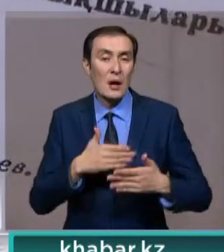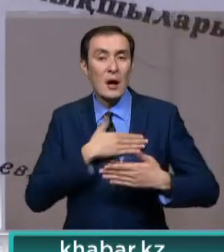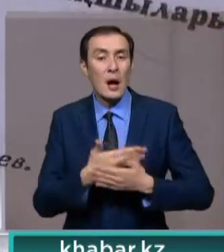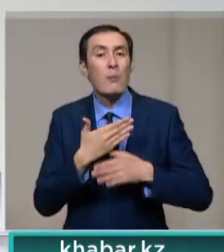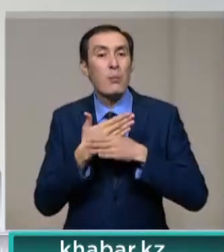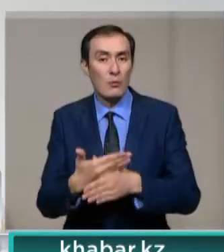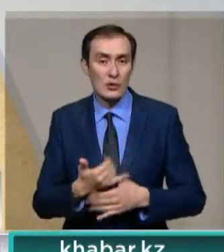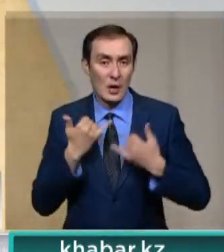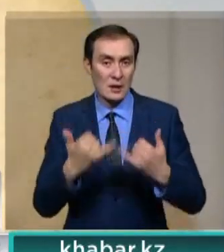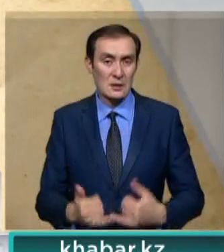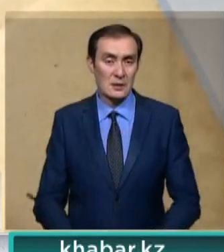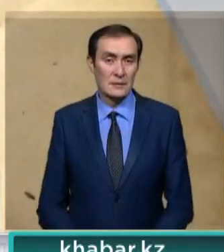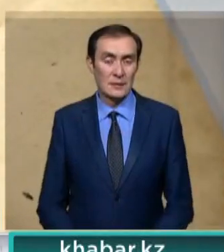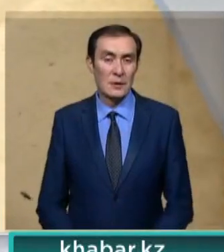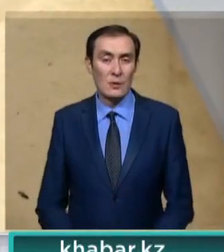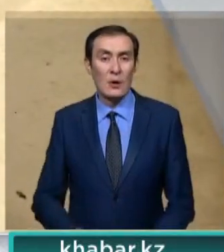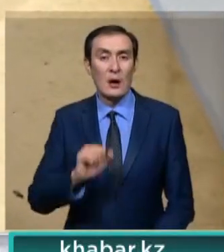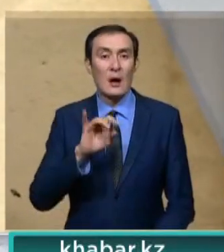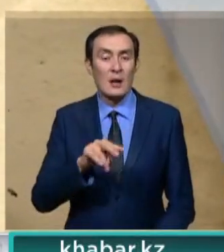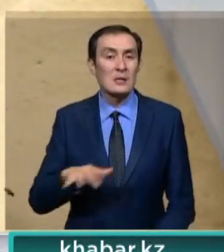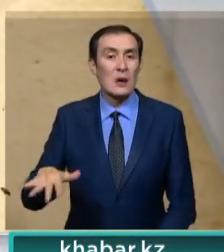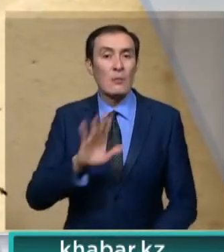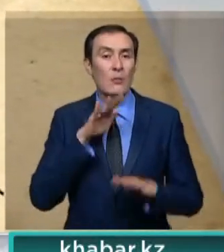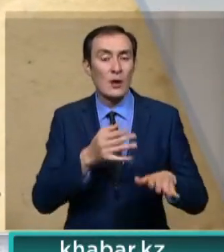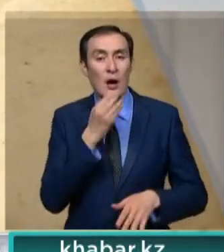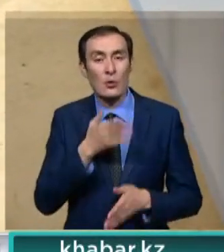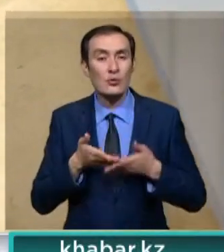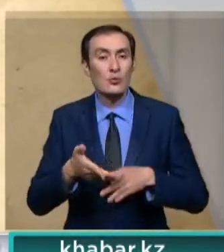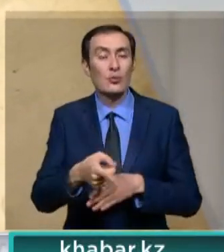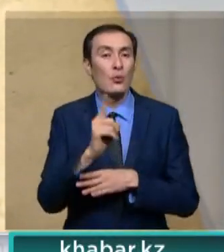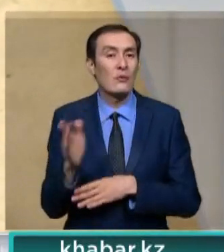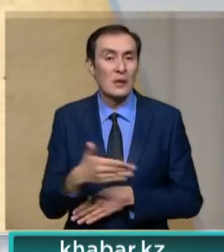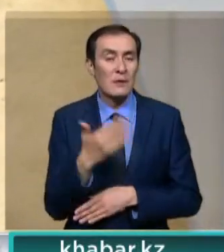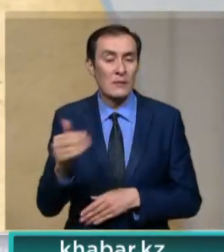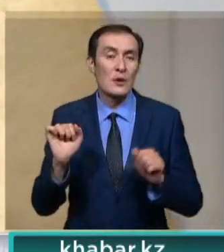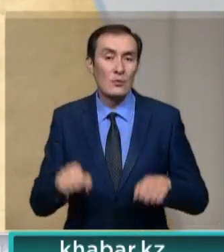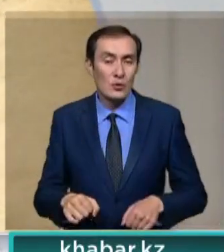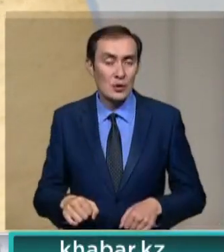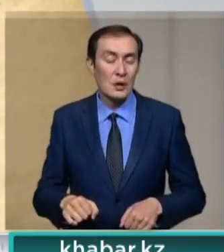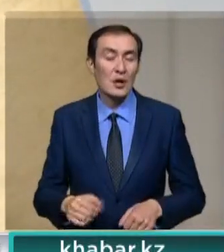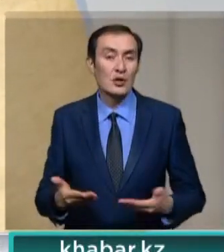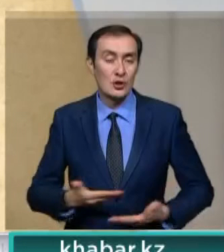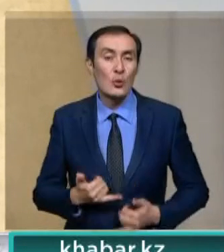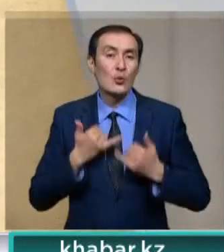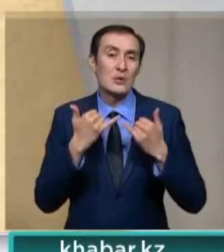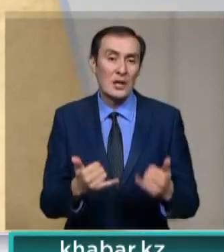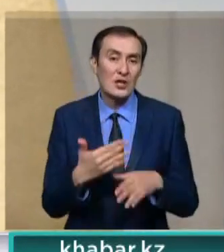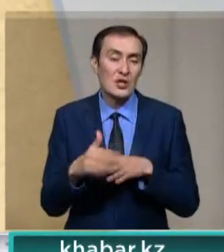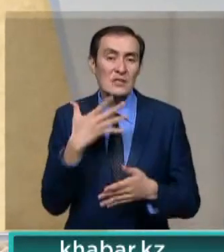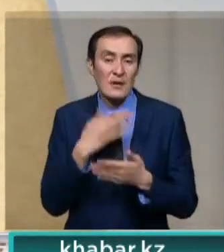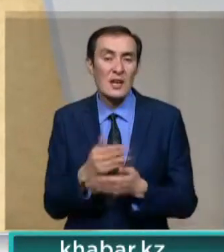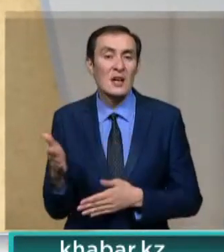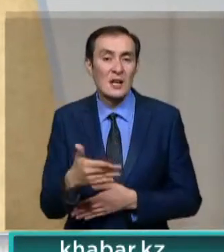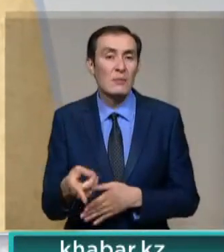помощи. У вас на Аральском море неплохой улов рыбы, и вы проживете без большой нужды. Уделите же часть вашей